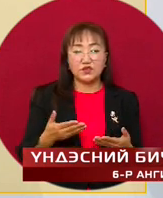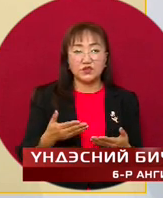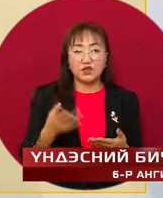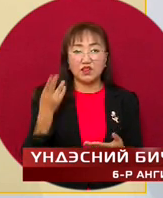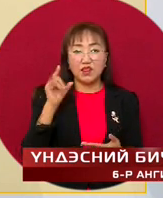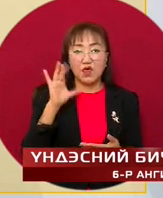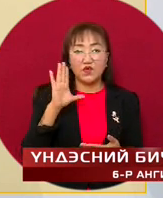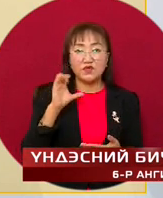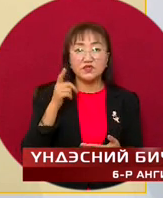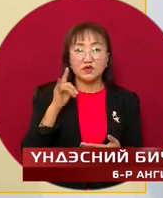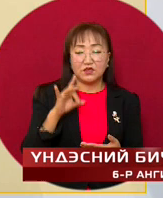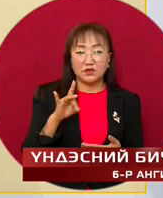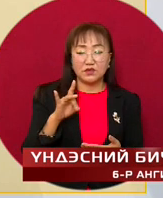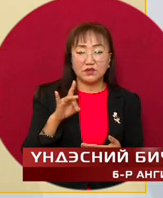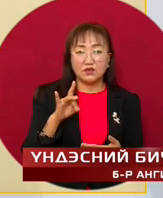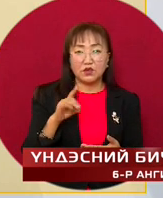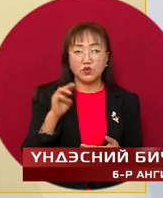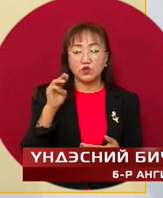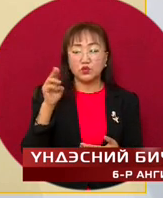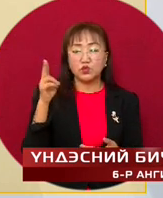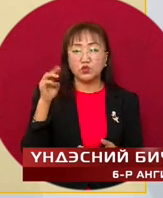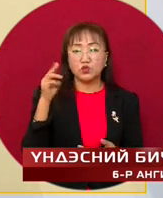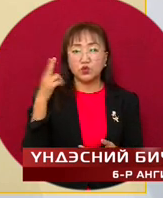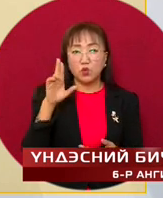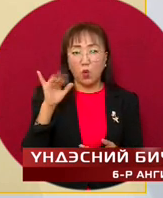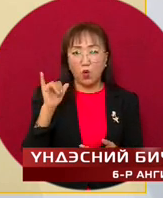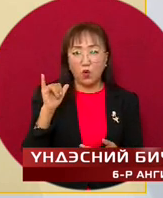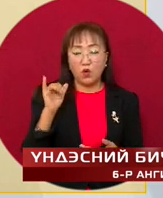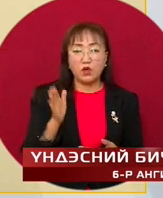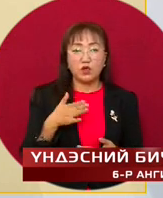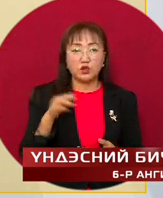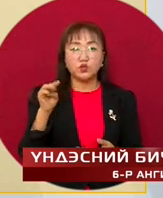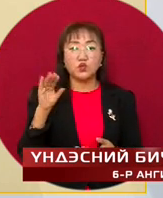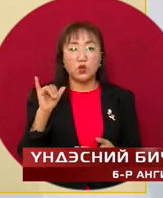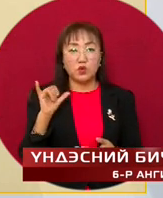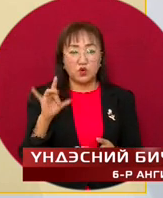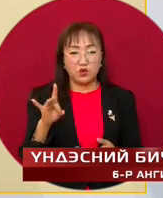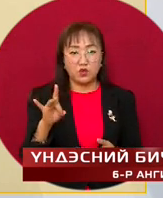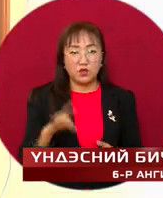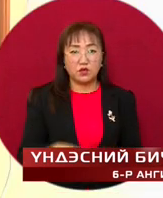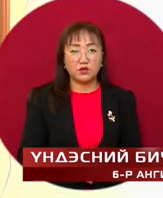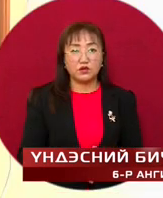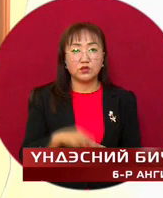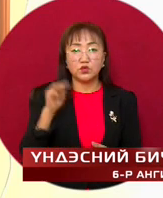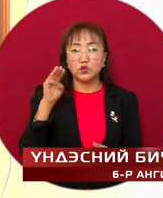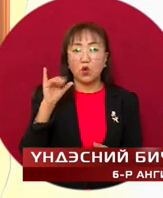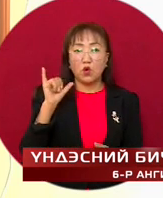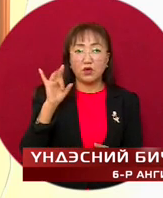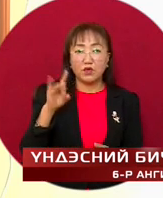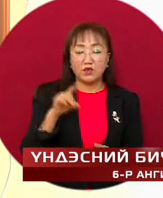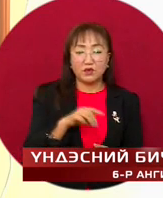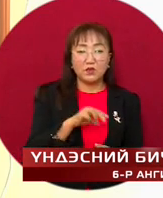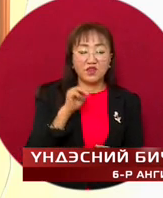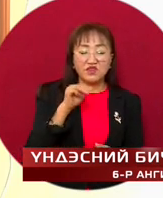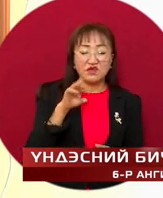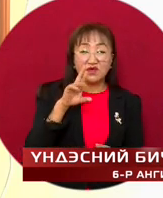энэ бол дуу эсвэл тур гэж тушуулна. За тур нөхцөлдэр багш нь тайлбар өгье. Хүүхдүүд тий ялгалын нөхцөлийг заах явцад маш